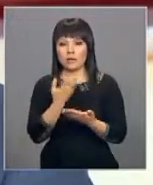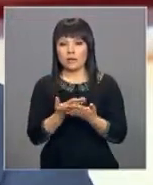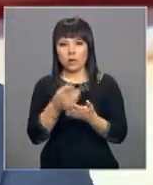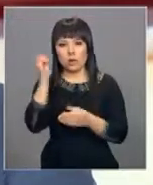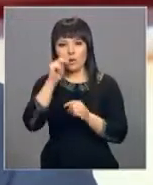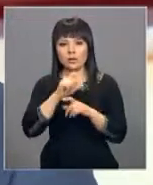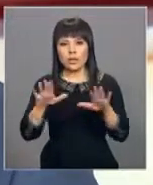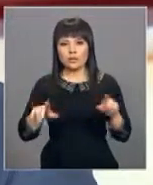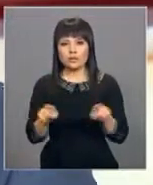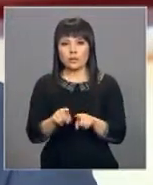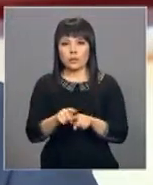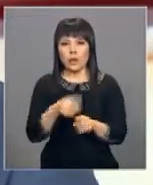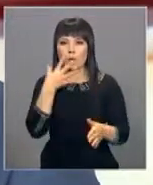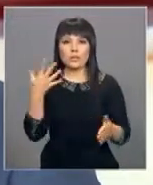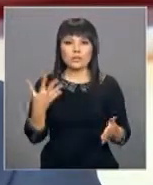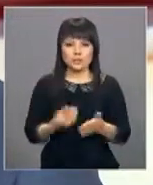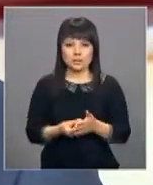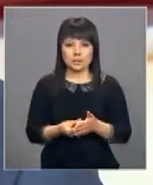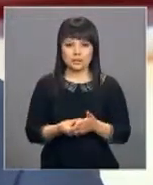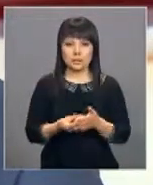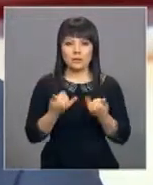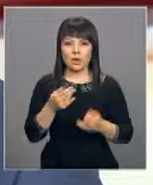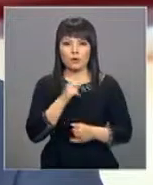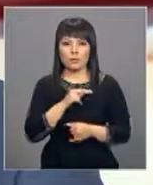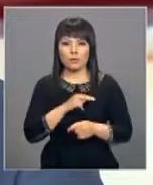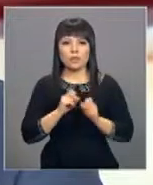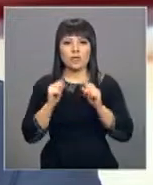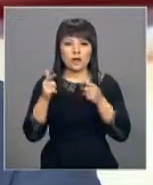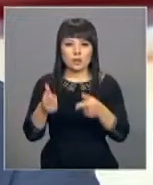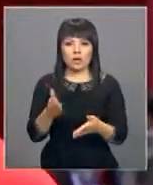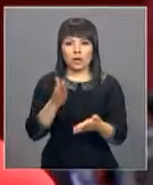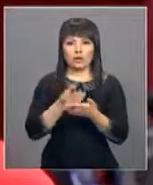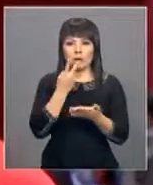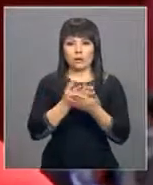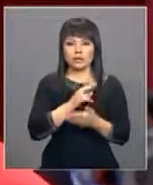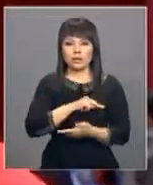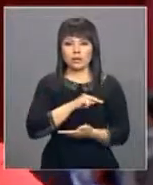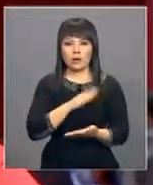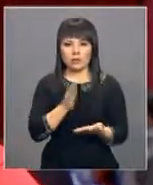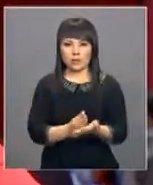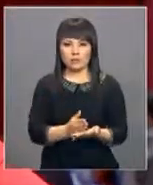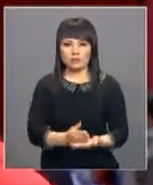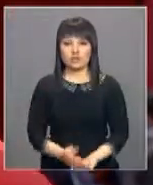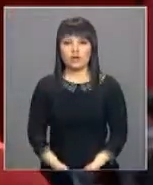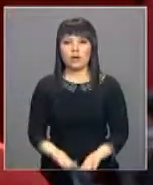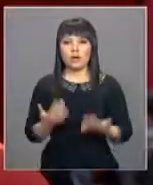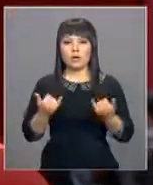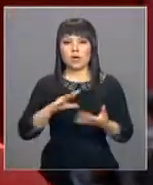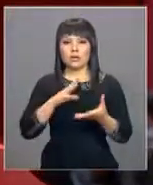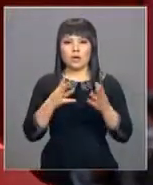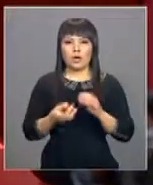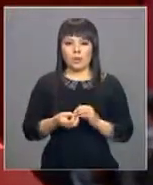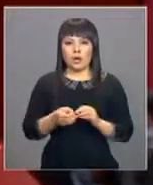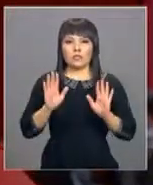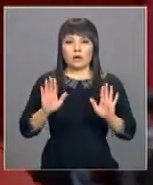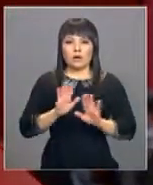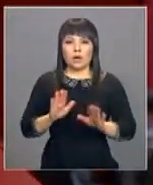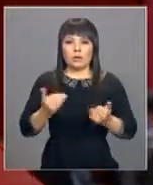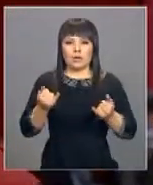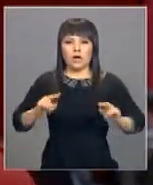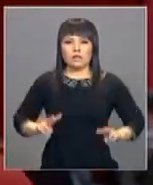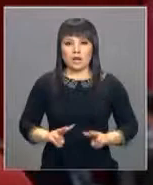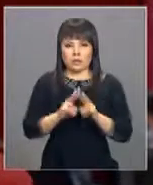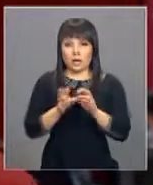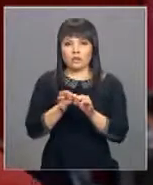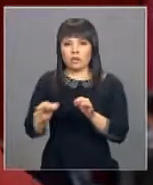оқу барысында өзінің жұмысқа тұрды. Жалпы мұндай курстар жалғыз Астана емес, өңірлерде ашылса